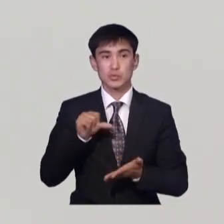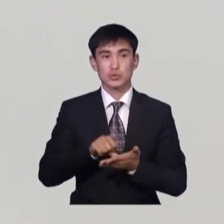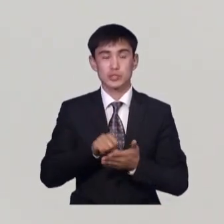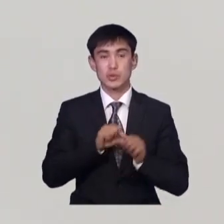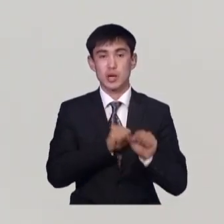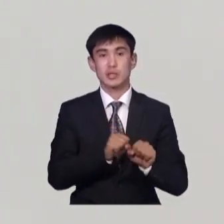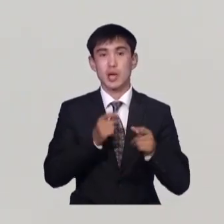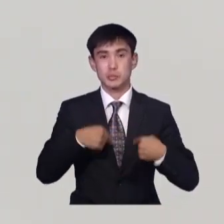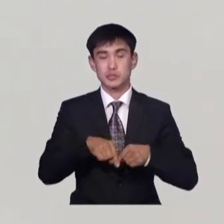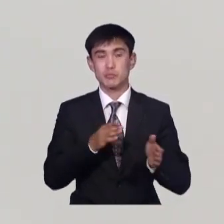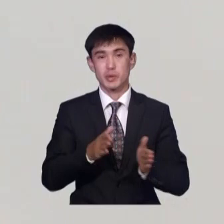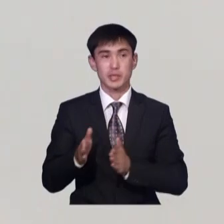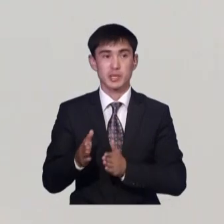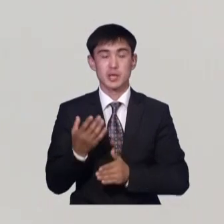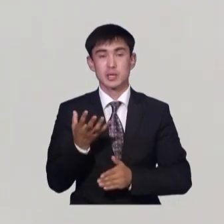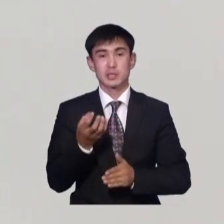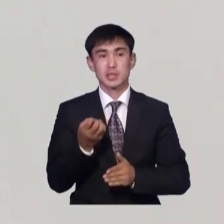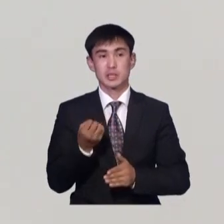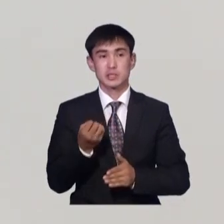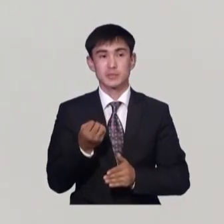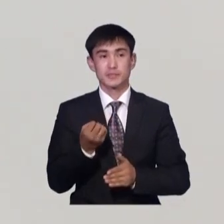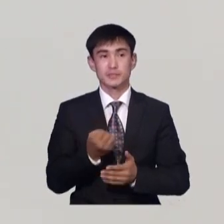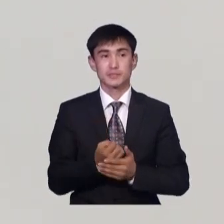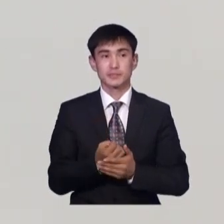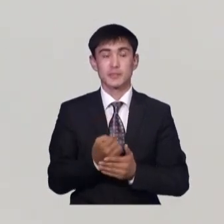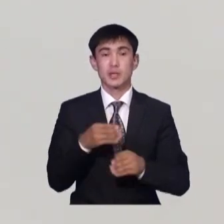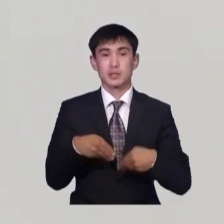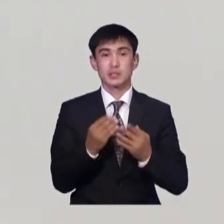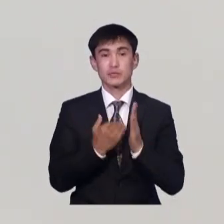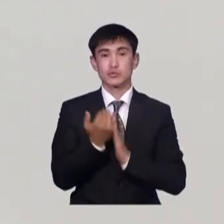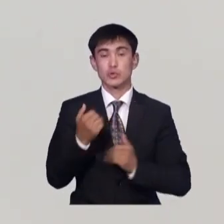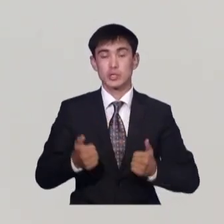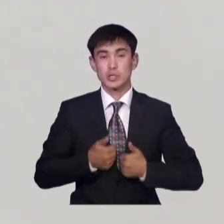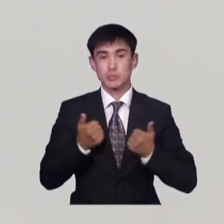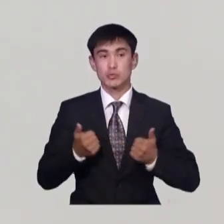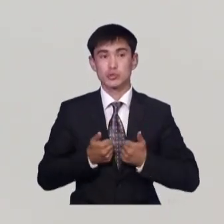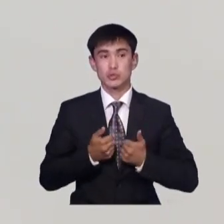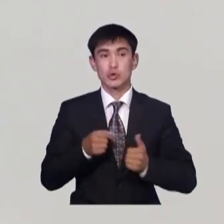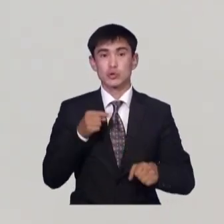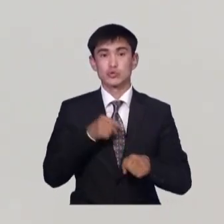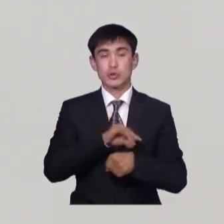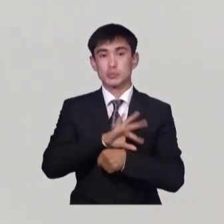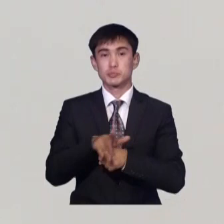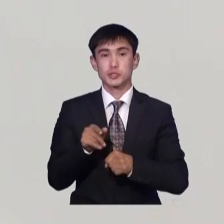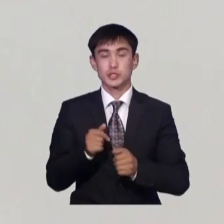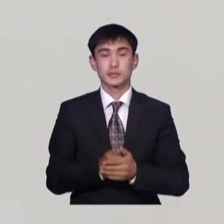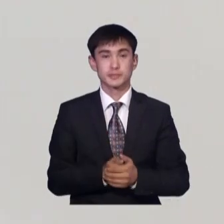охране общественного порядка, а также даст высокий импульс именно чувство, обеспечение